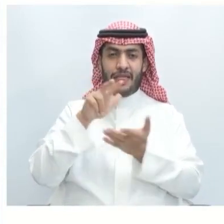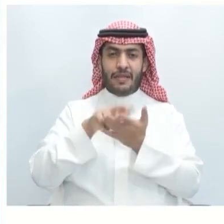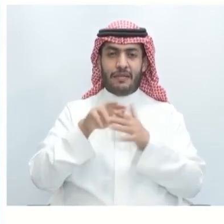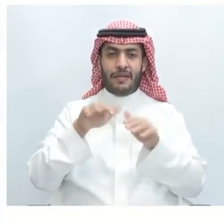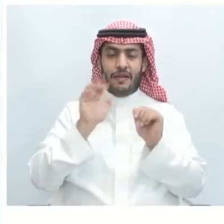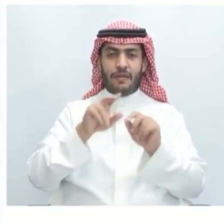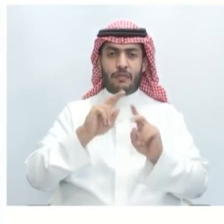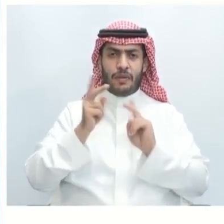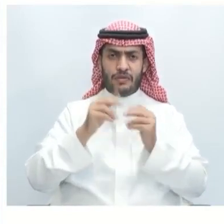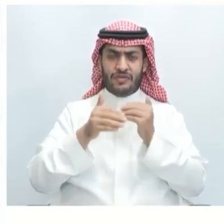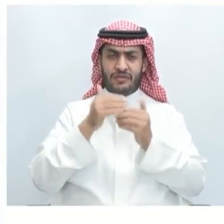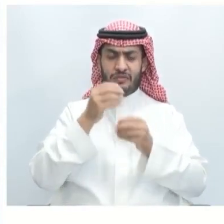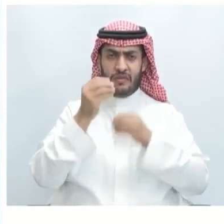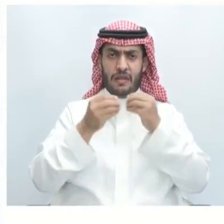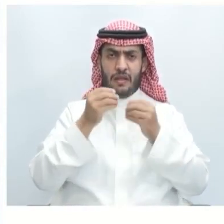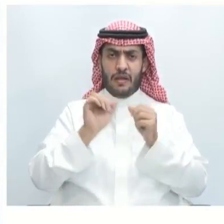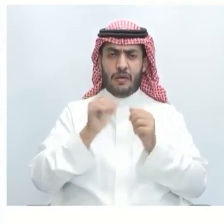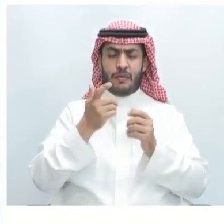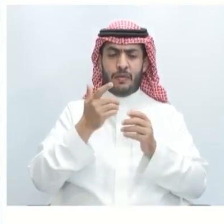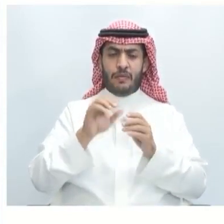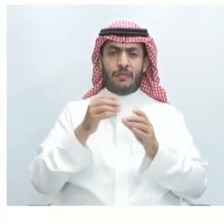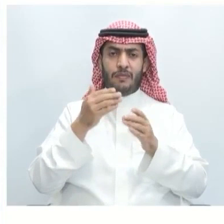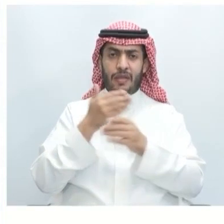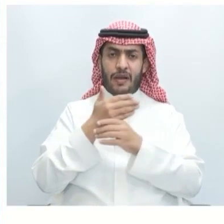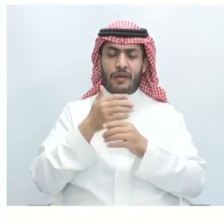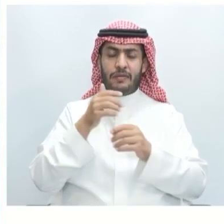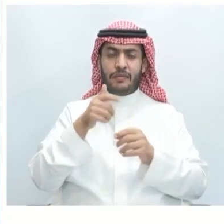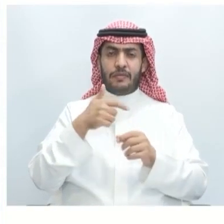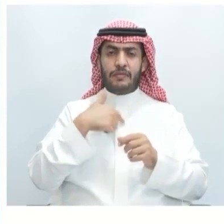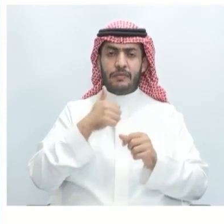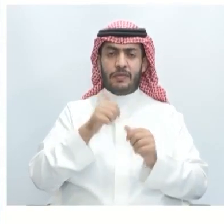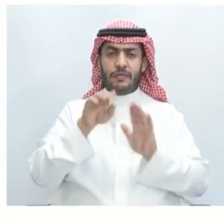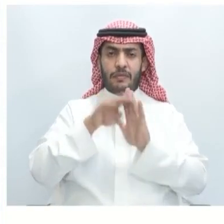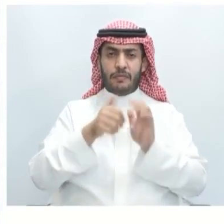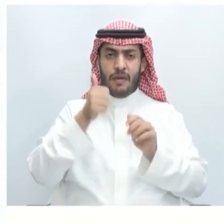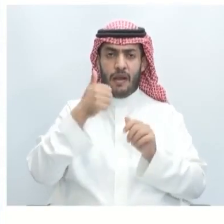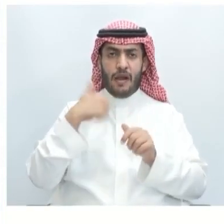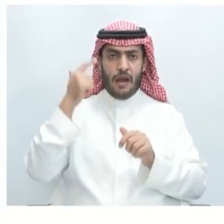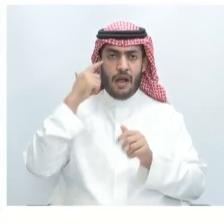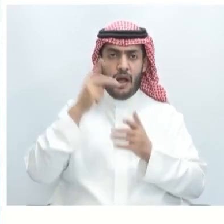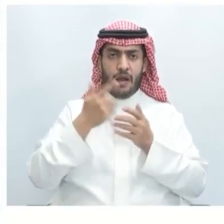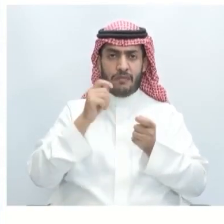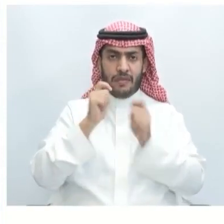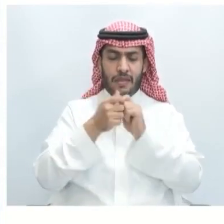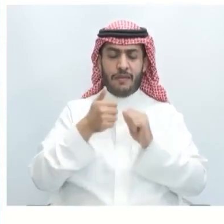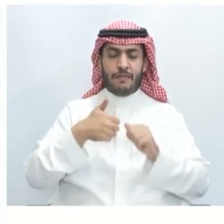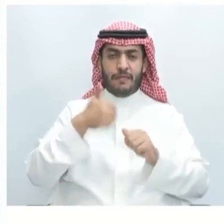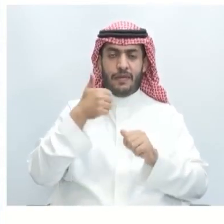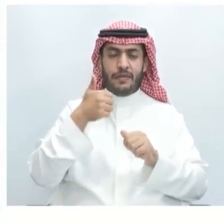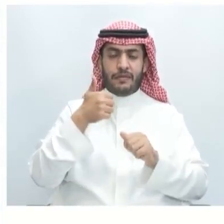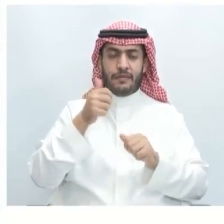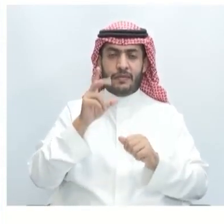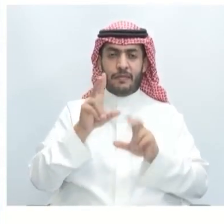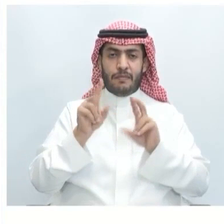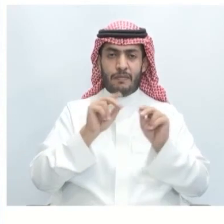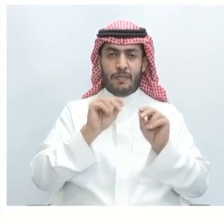هنالك متغيرات او متغير المدخلات يكون هو عنصر مبنات يستطيع صانع القرار تغييره او التاثير عليه ك ذكرنا